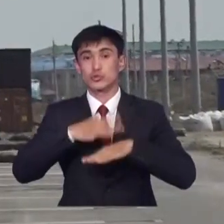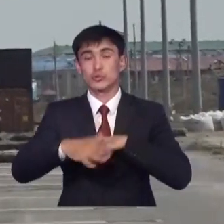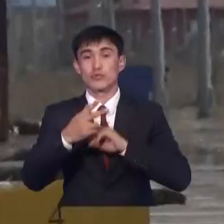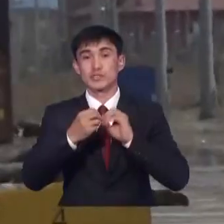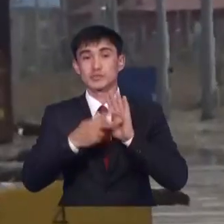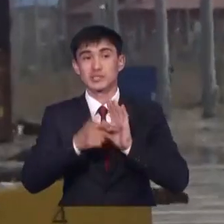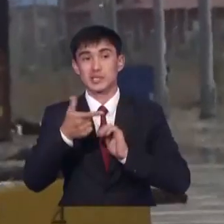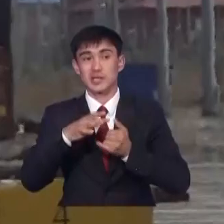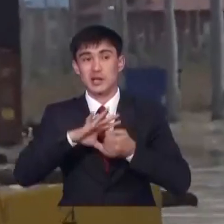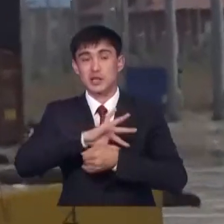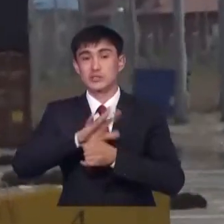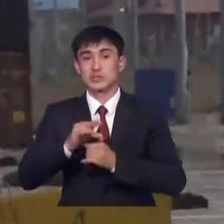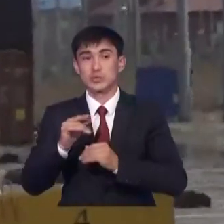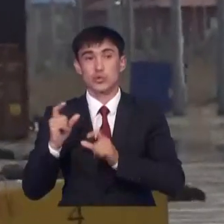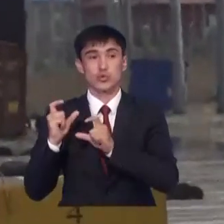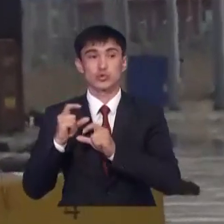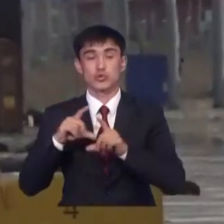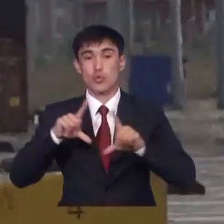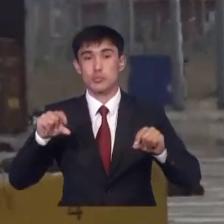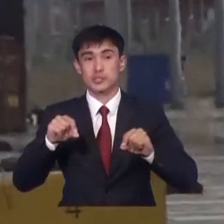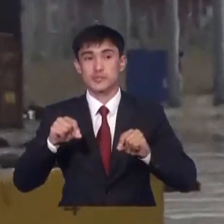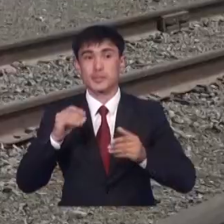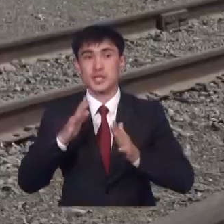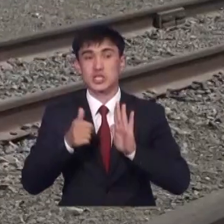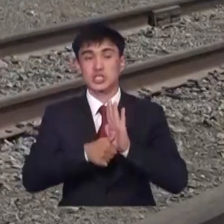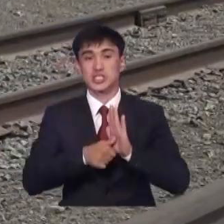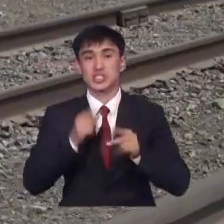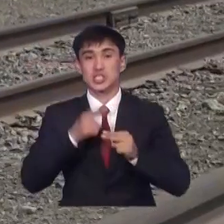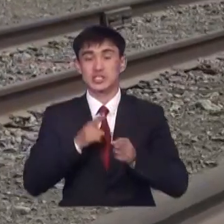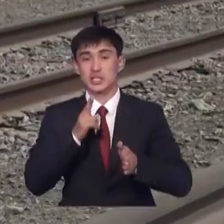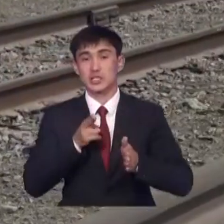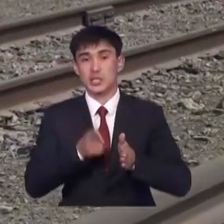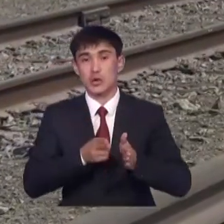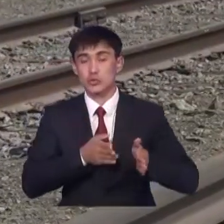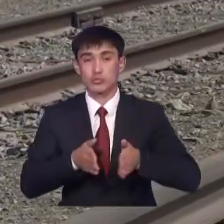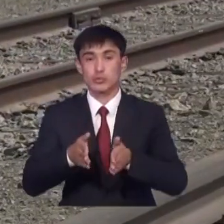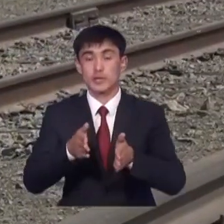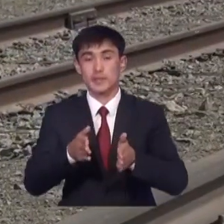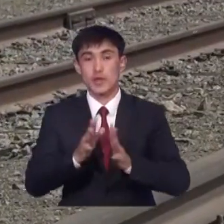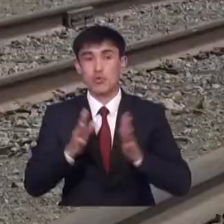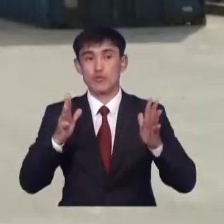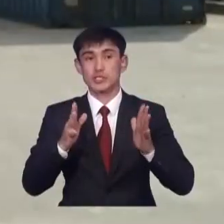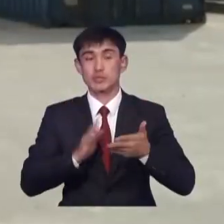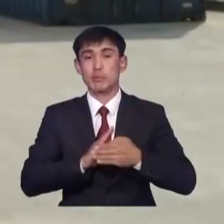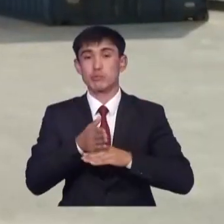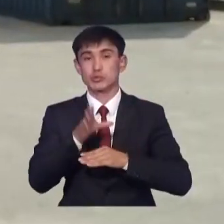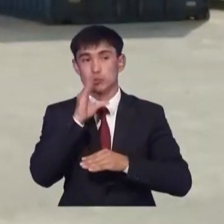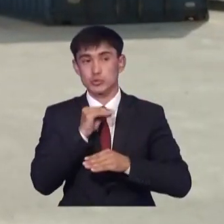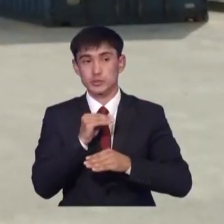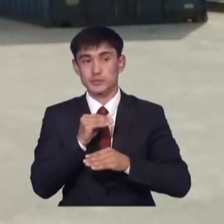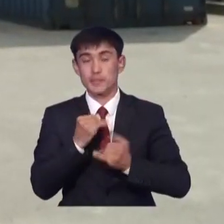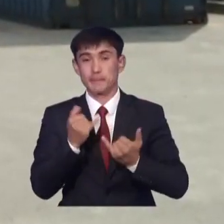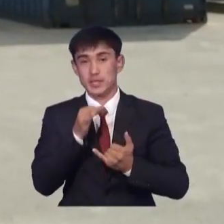гектаров оснащен современным перегрузочным комплексом, включающим 6 железнодорожных путей, что значительно увеличивает его пропускную способность.